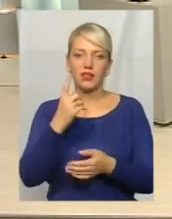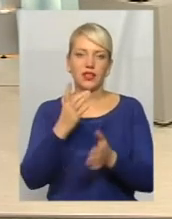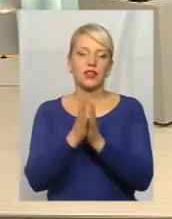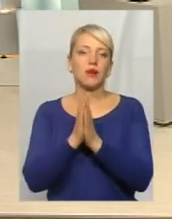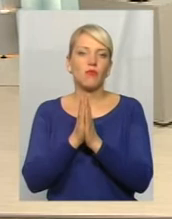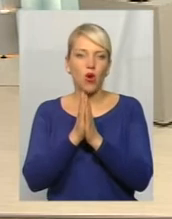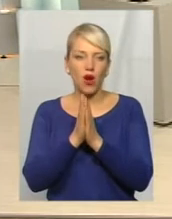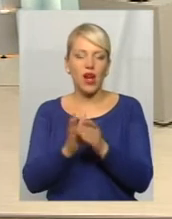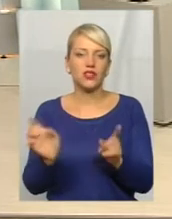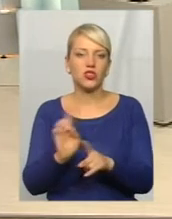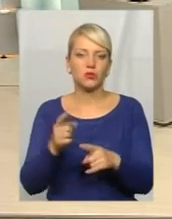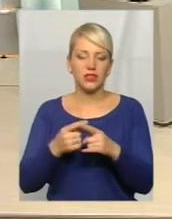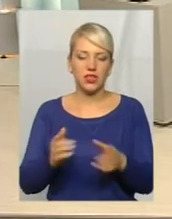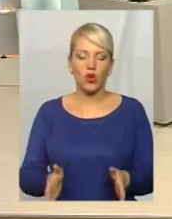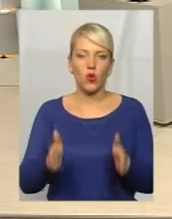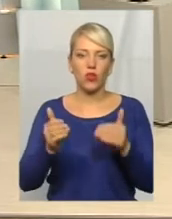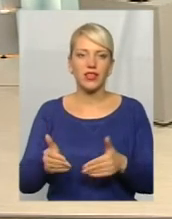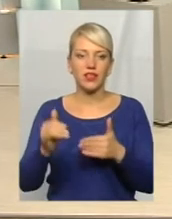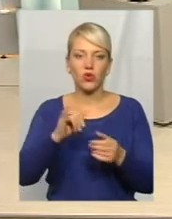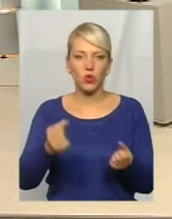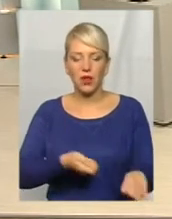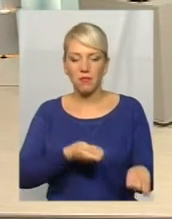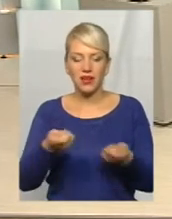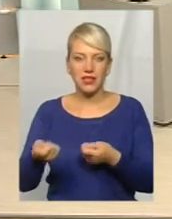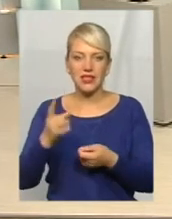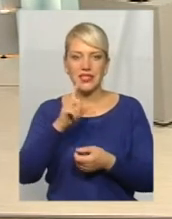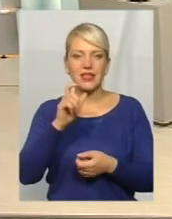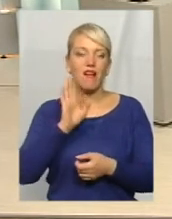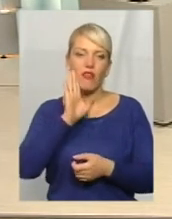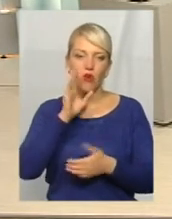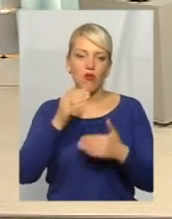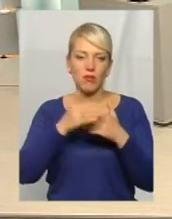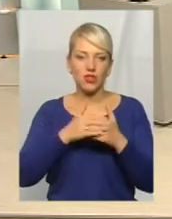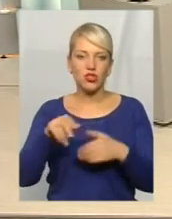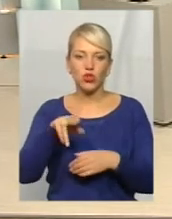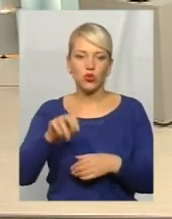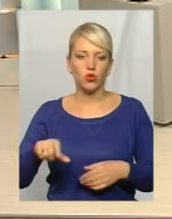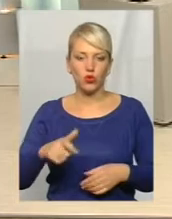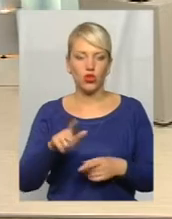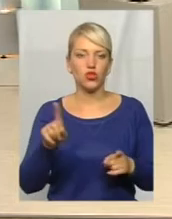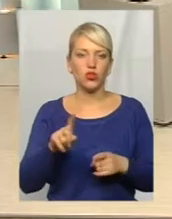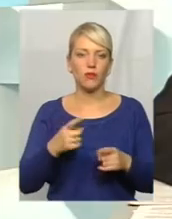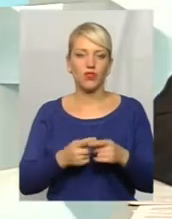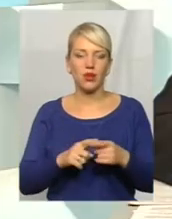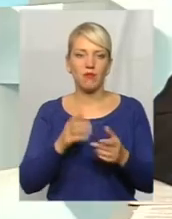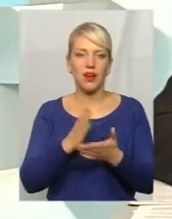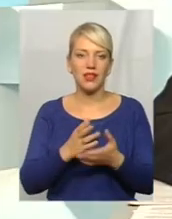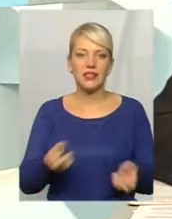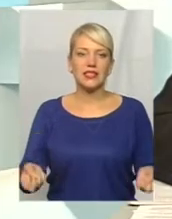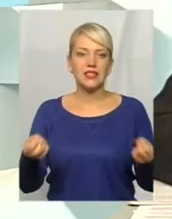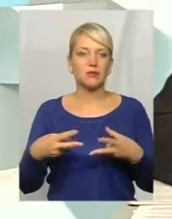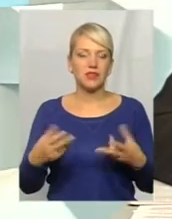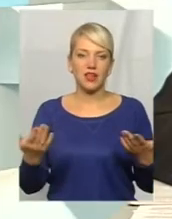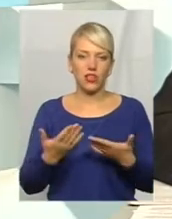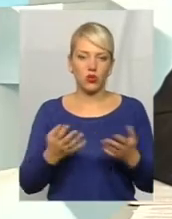щоб цей контейнери, куди перетягнули до Ранкової, ближче до приїжджої частини, щоб вони мали спеціальне